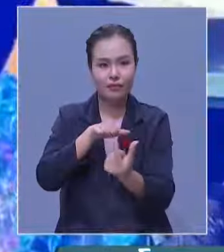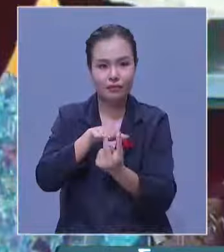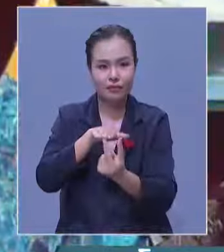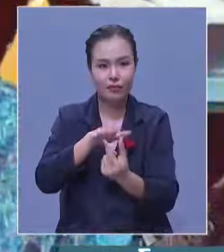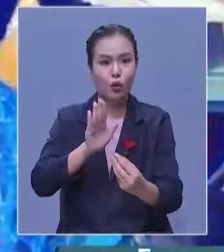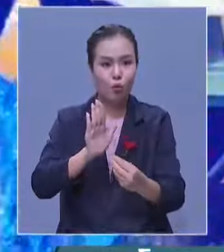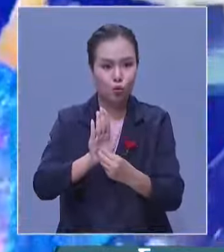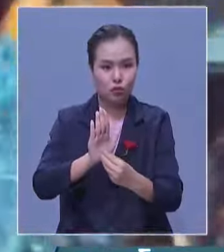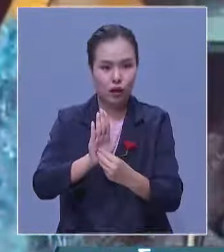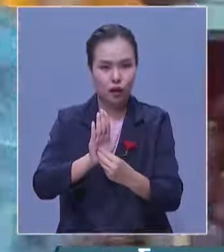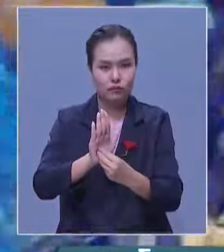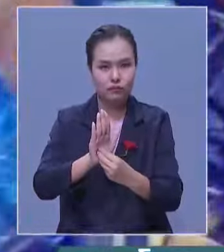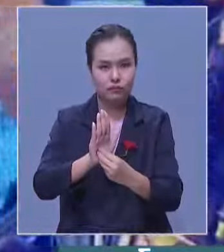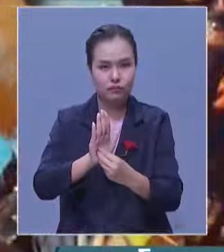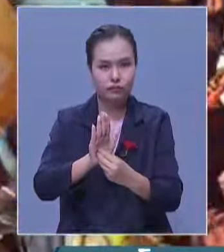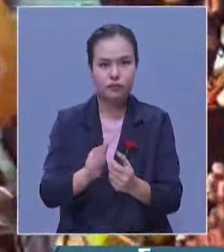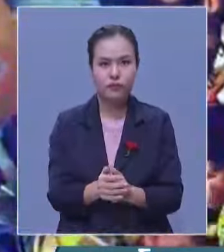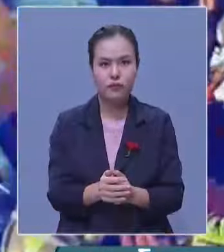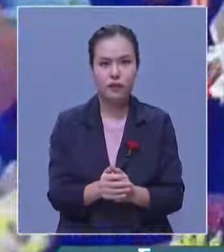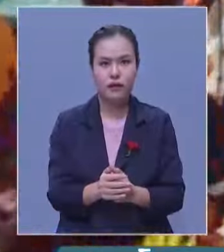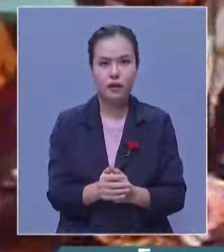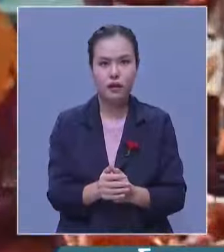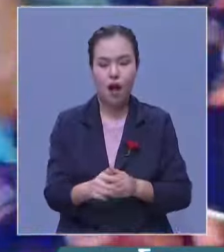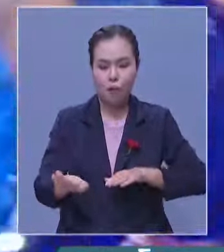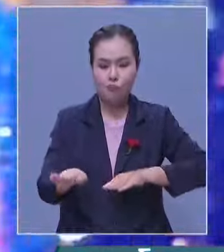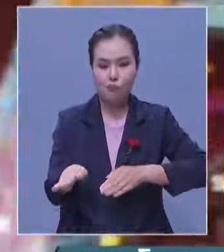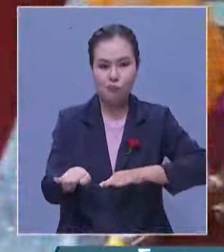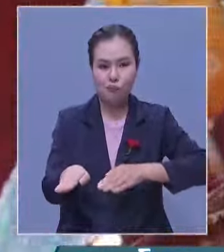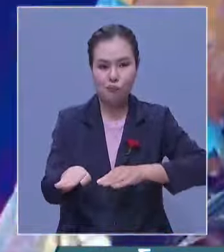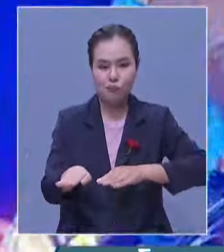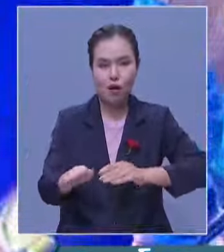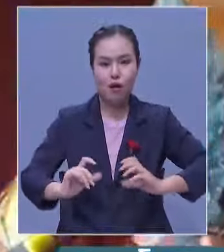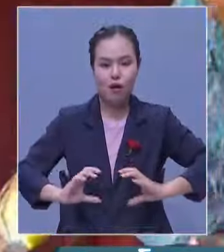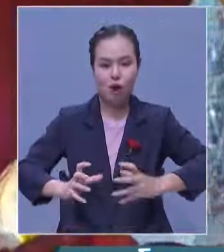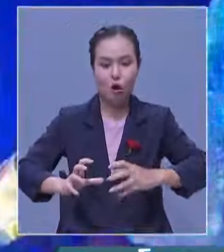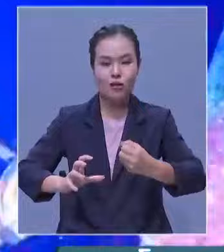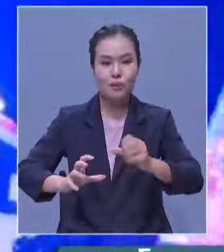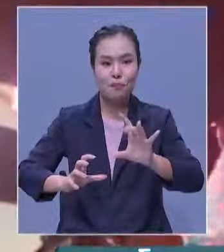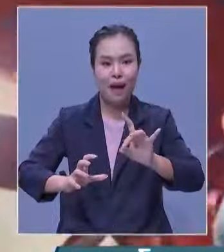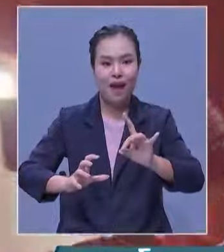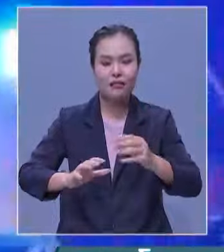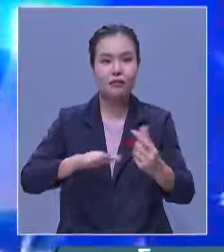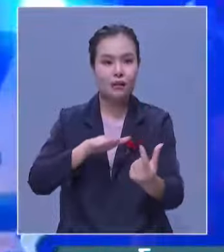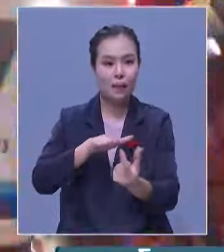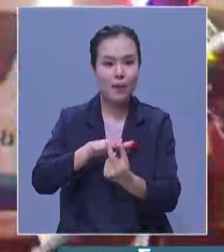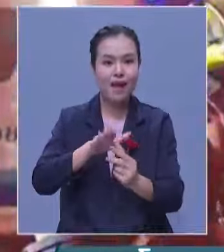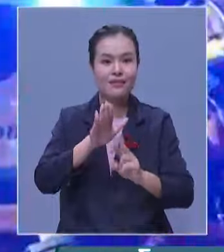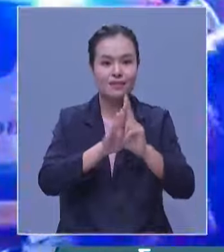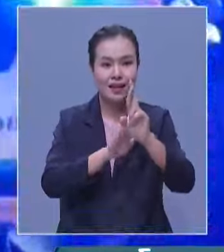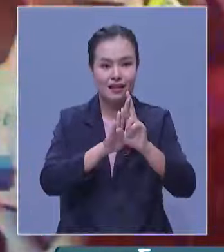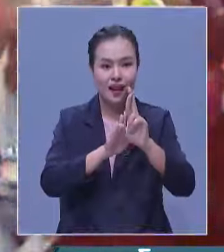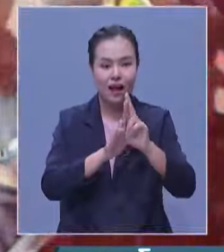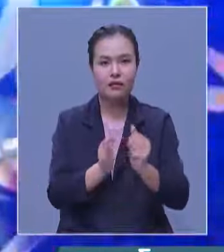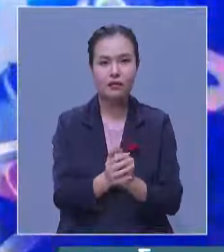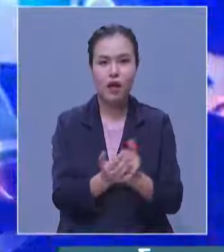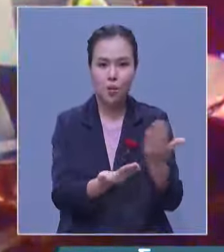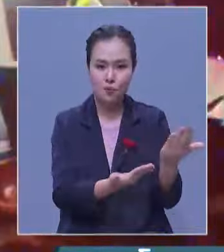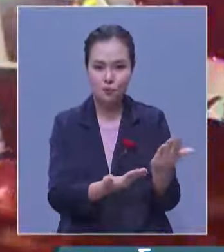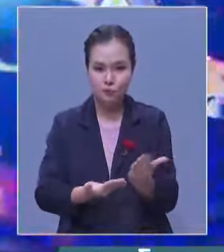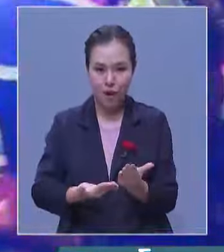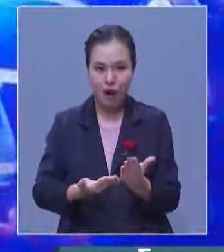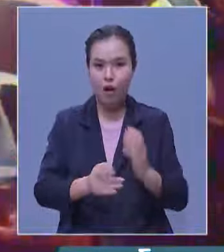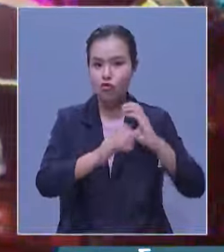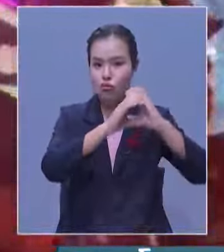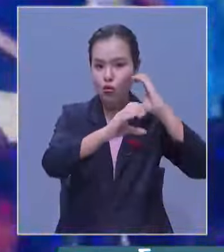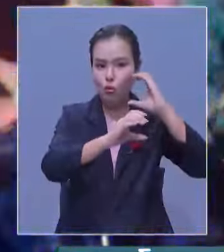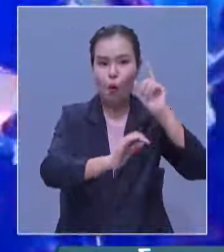กรุงเทพเนี่ยนะครับชนกับรถบรรทุกพ่วง18ล้อทะเบียนเชียงรายนะครับทำให้พนักงานต้อนรับบนรถทัวร์